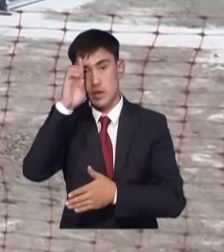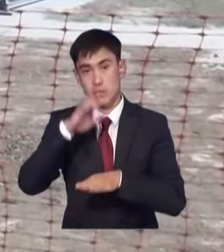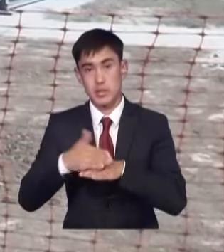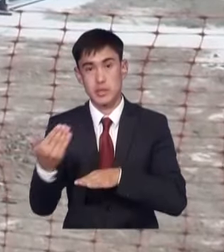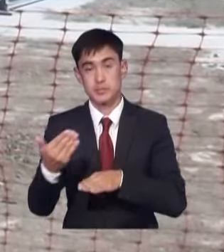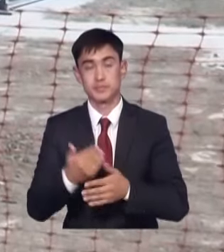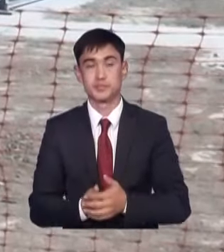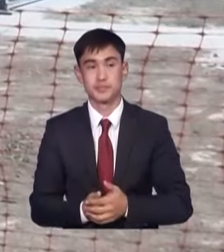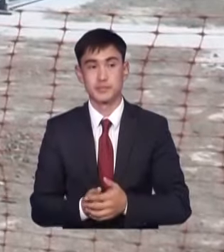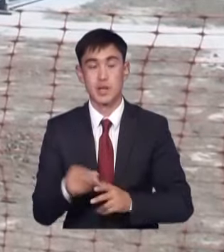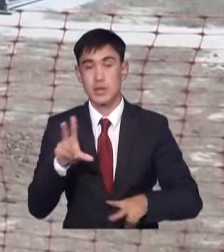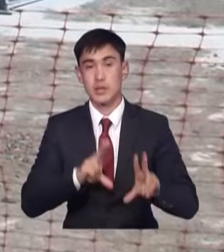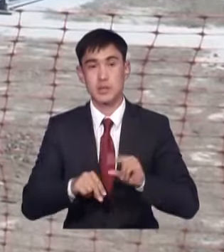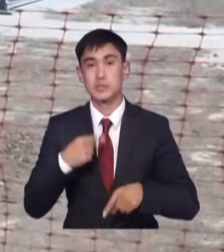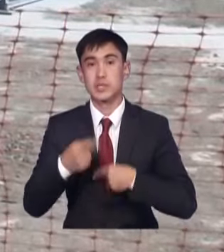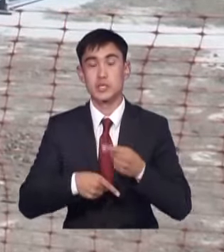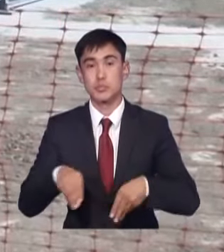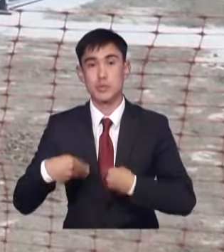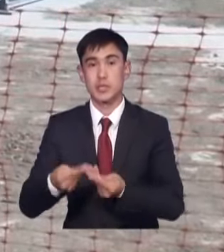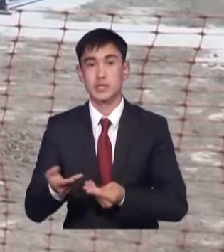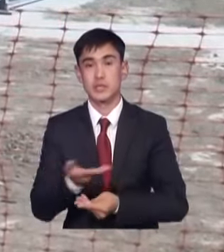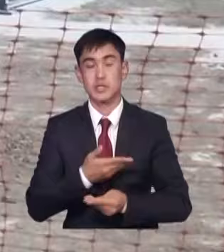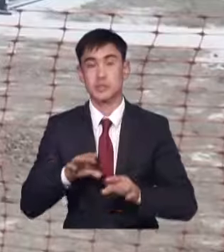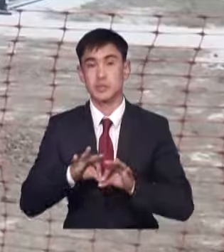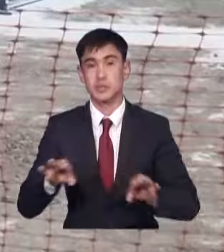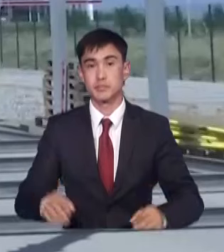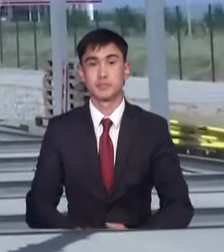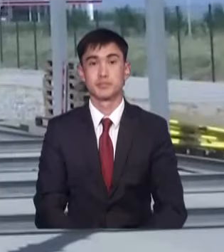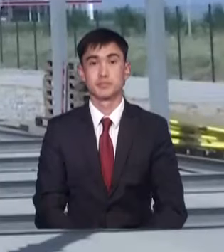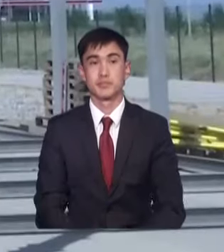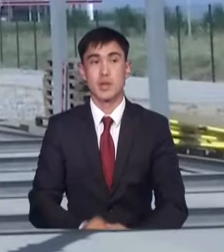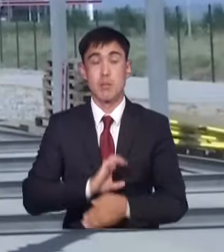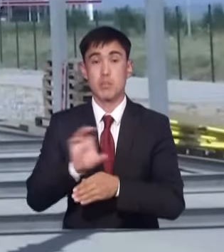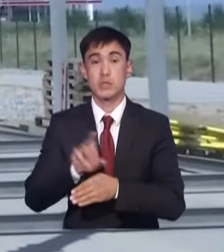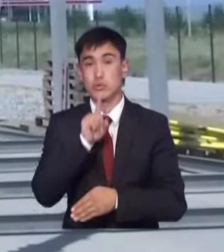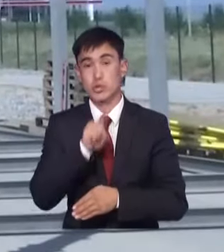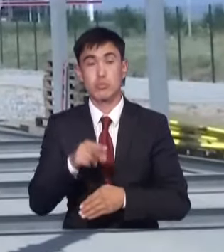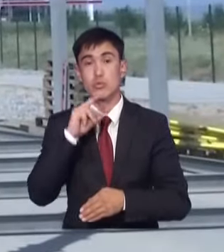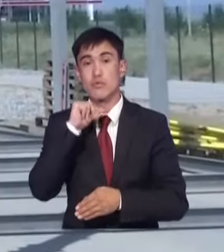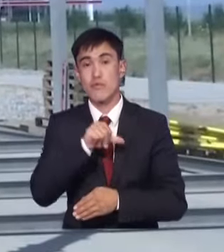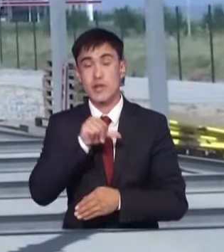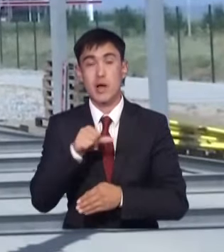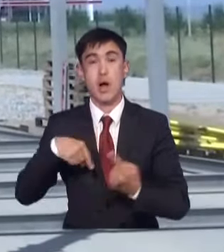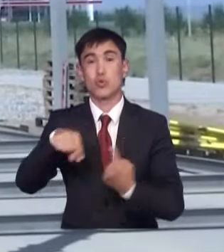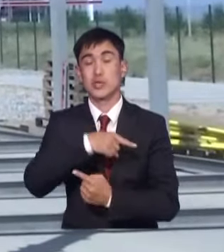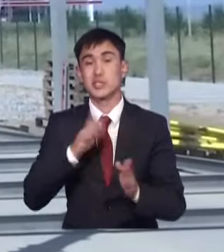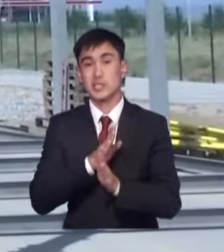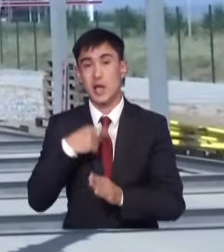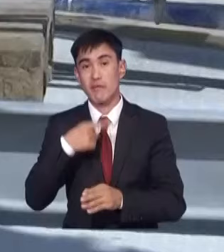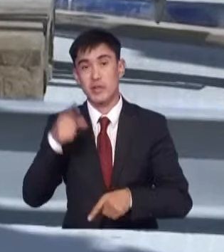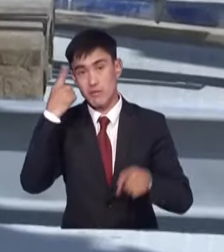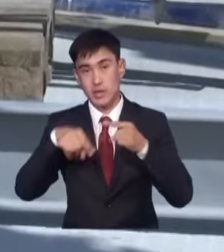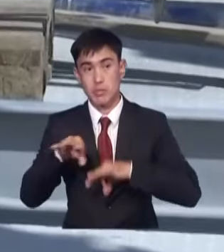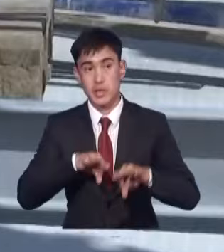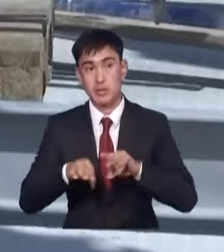акимата Надеемся на дальнейшую передачу её к нашим сетям производство не будет наносить вреда окружающей среде заверяют авторы